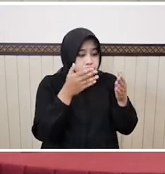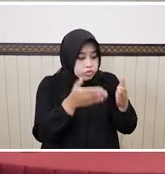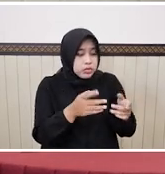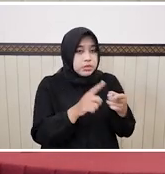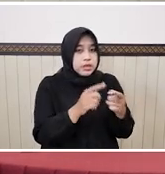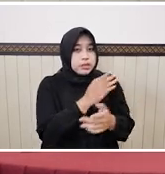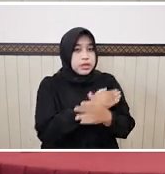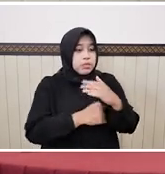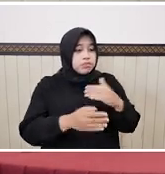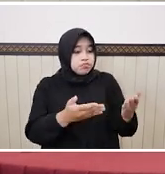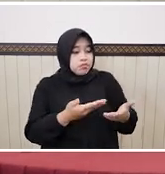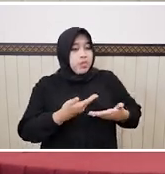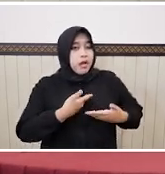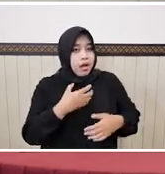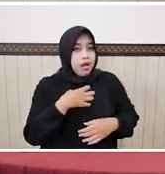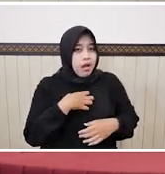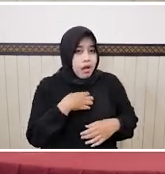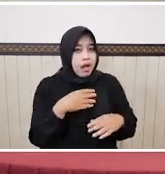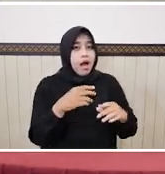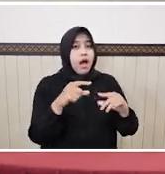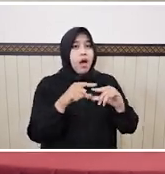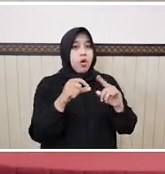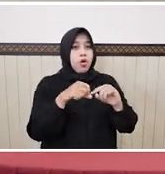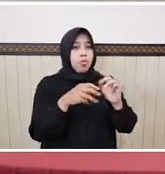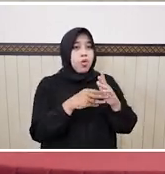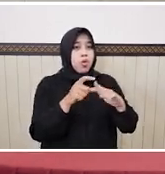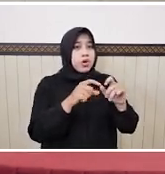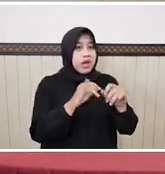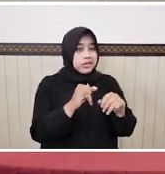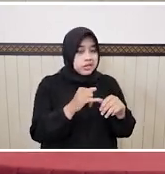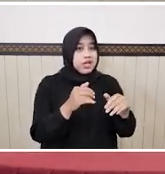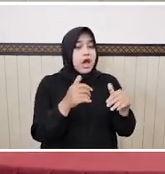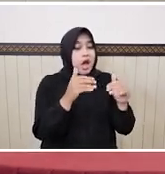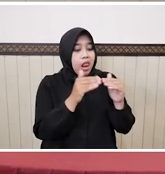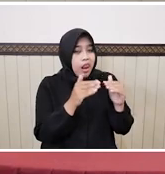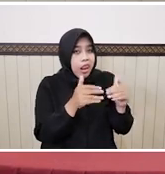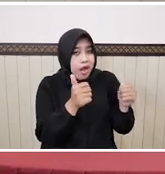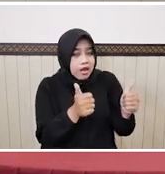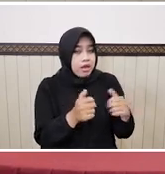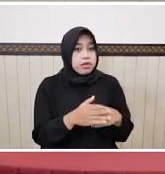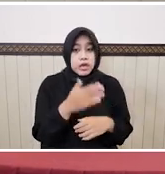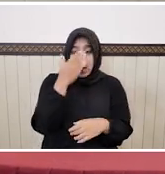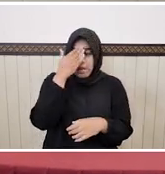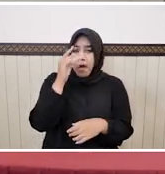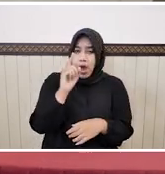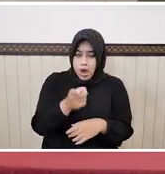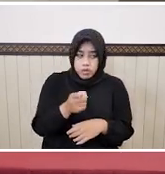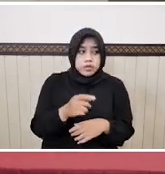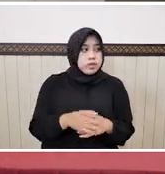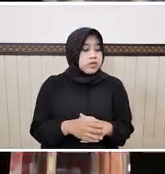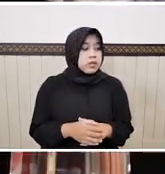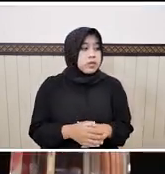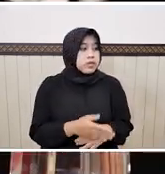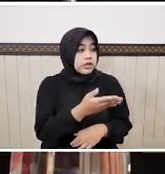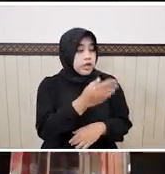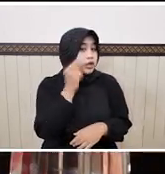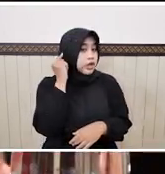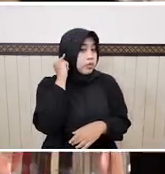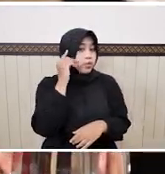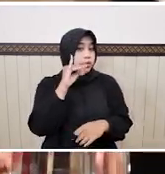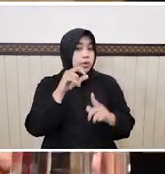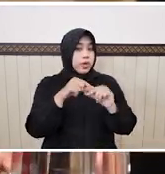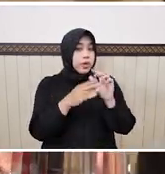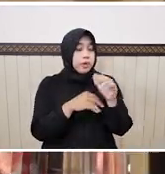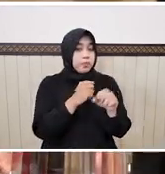penyandang disabilitas Mengapa harus akomodasi yang layak gitu Silakan baifu ya Terima kasih Mas